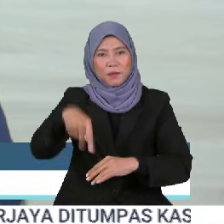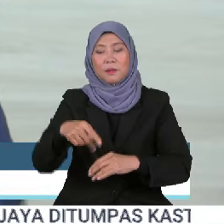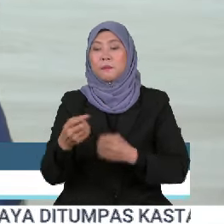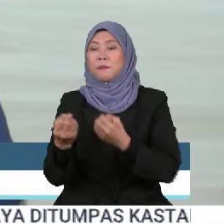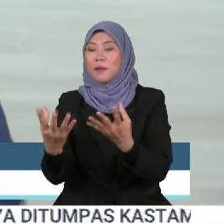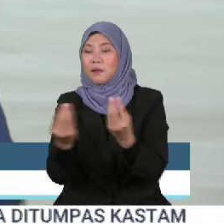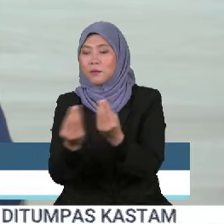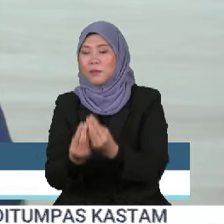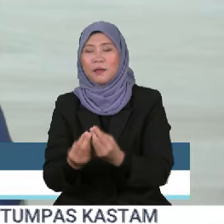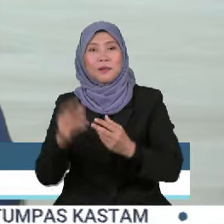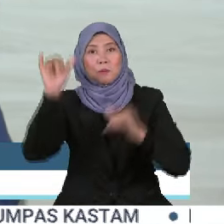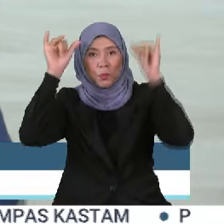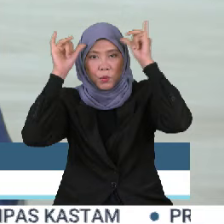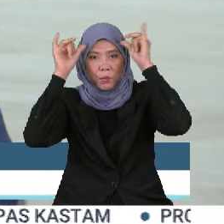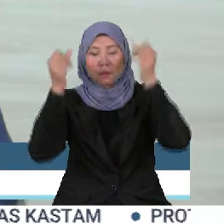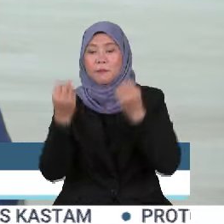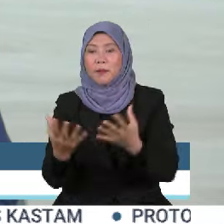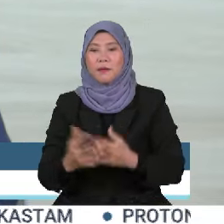Eko lembu yang sebenarnya